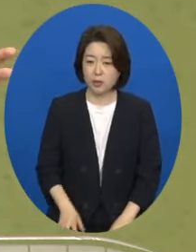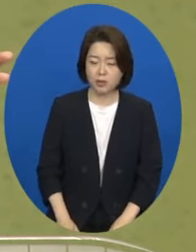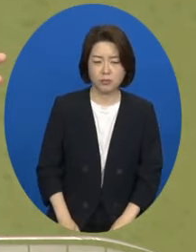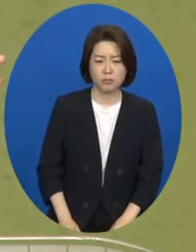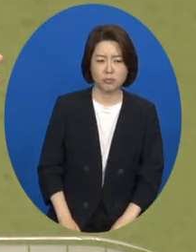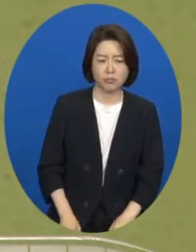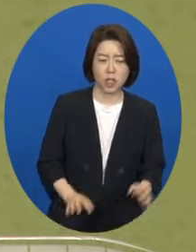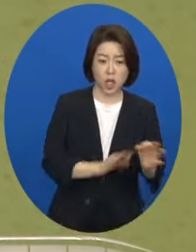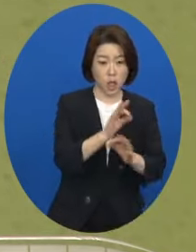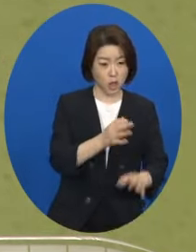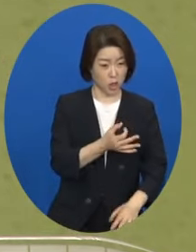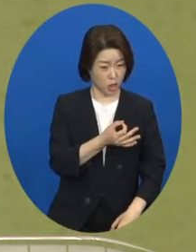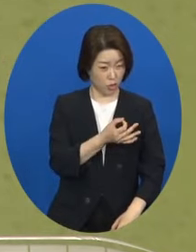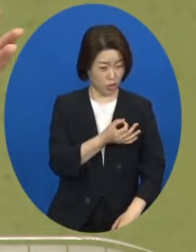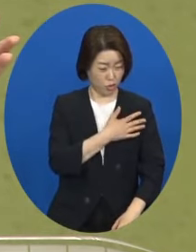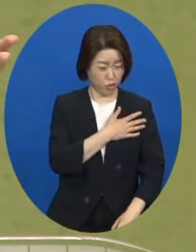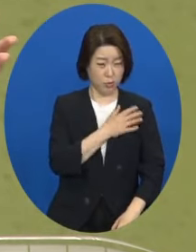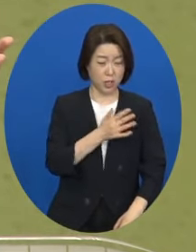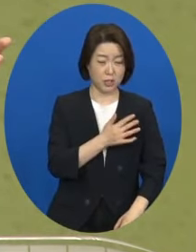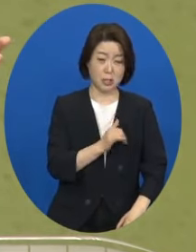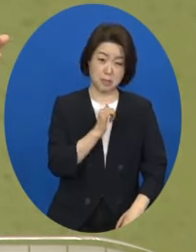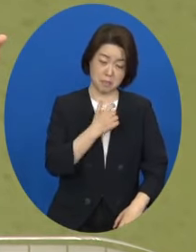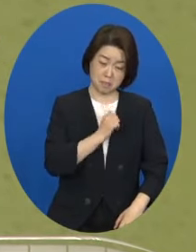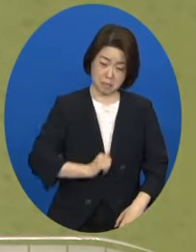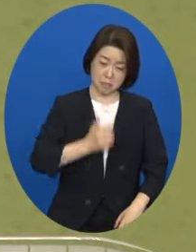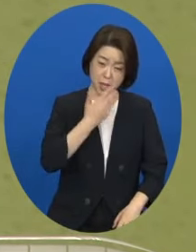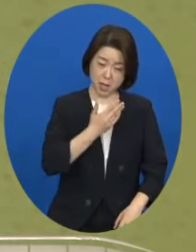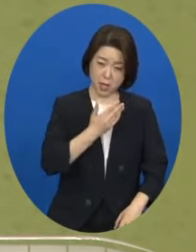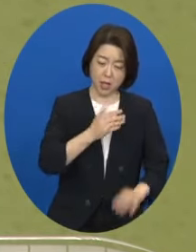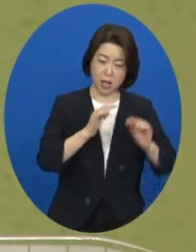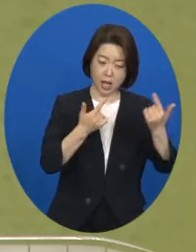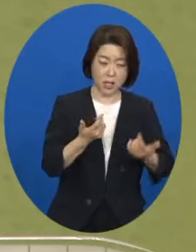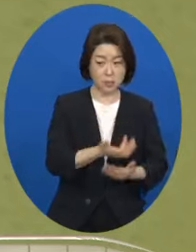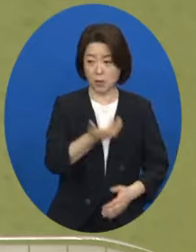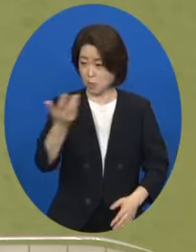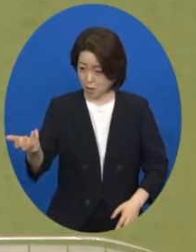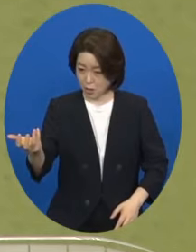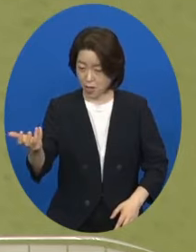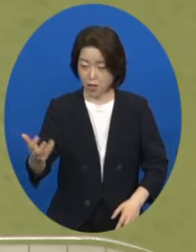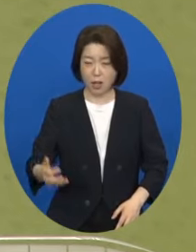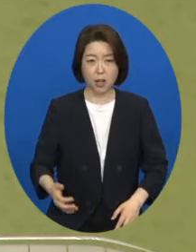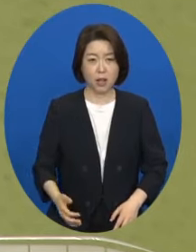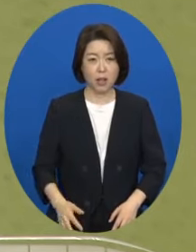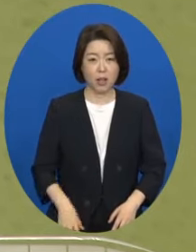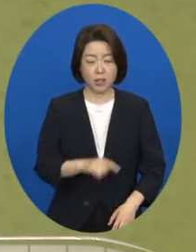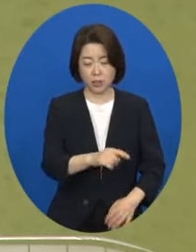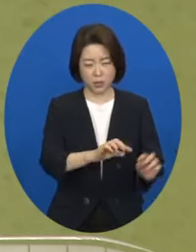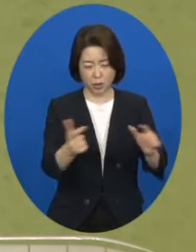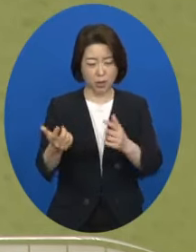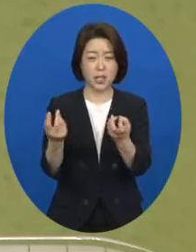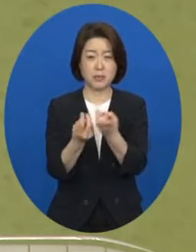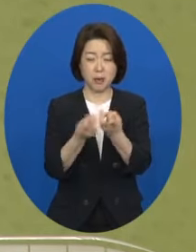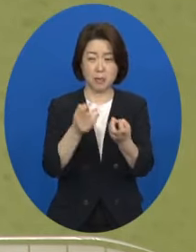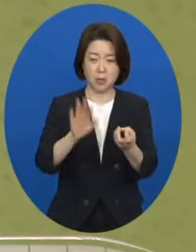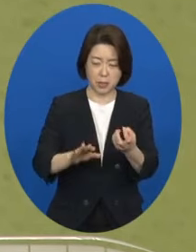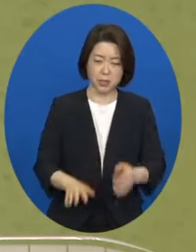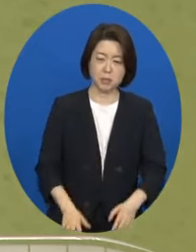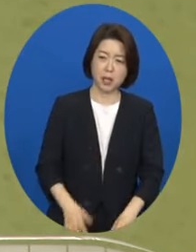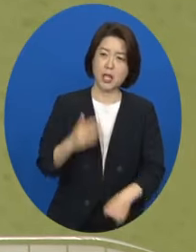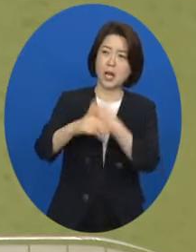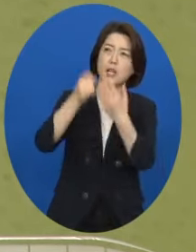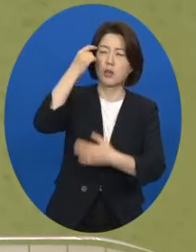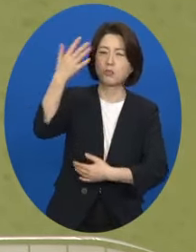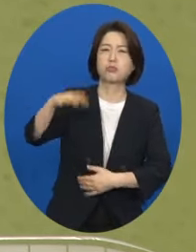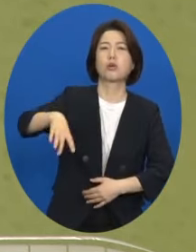이사를 하든지 해외로 가든지 여러 가지 길이 있겠죠. 중요한 건 뭐예요? 물어보는 거예요 하나님께. 하나님, 이 길이 내가 지금 이